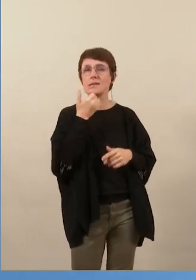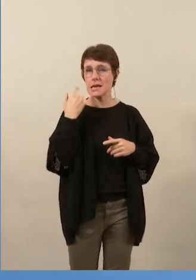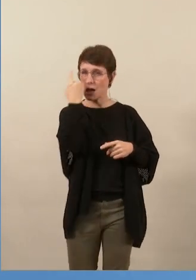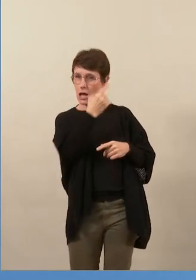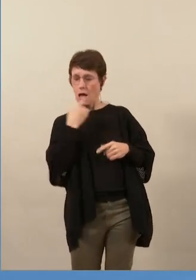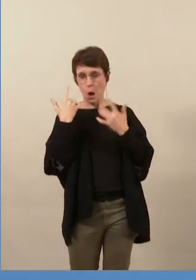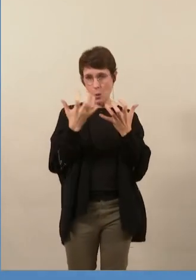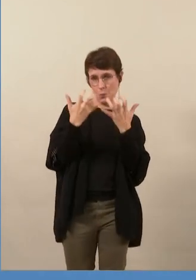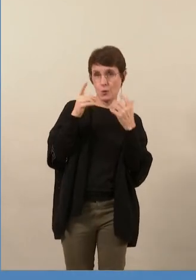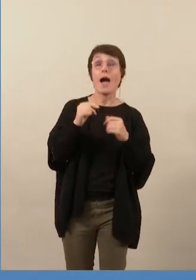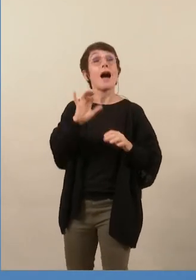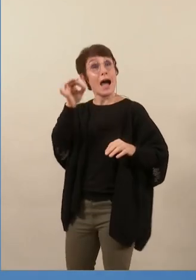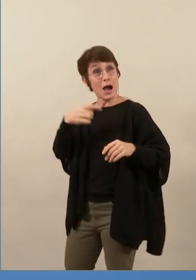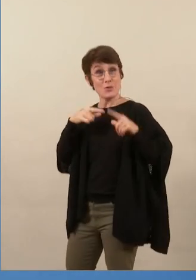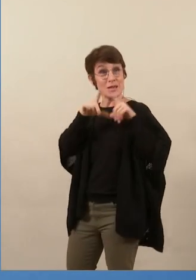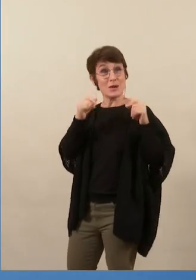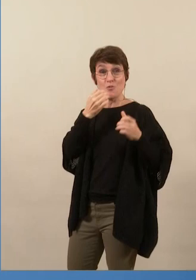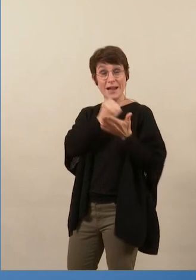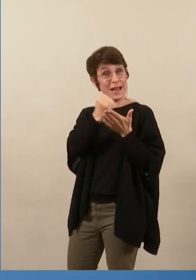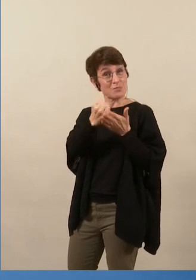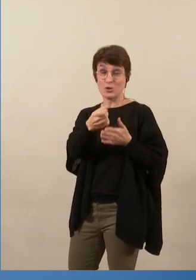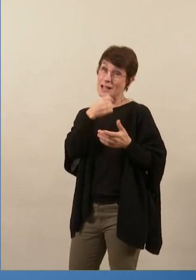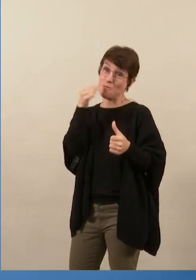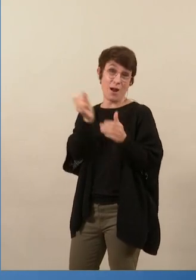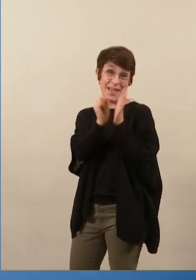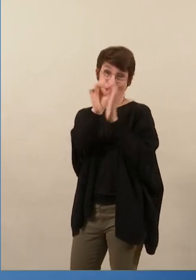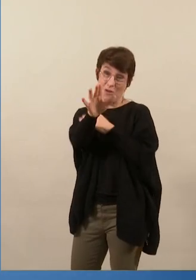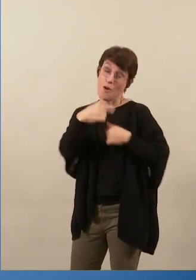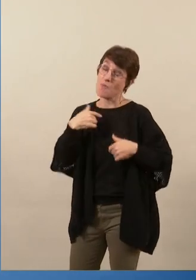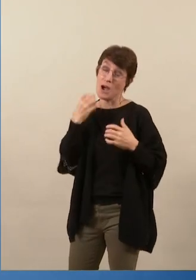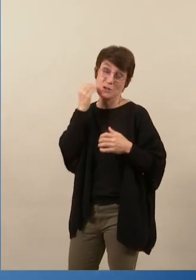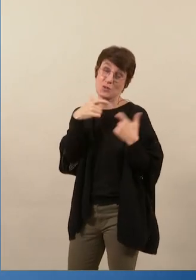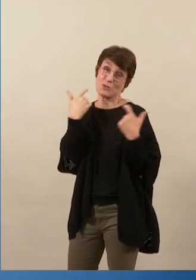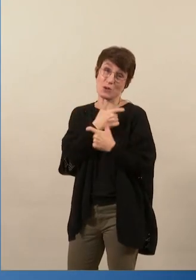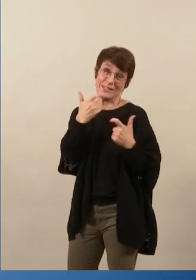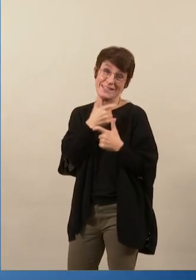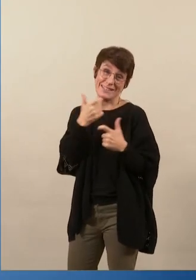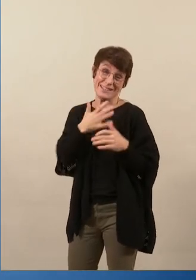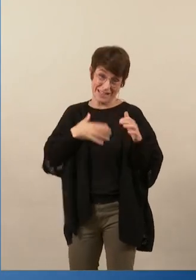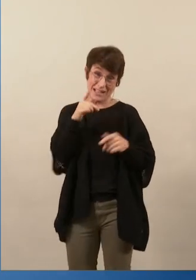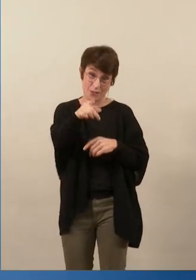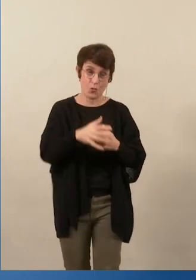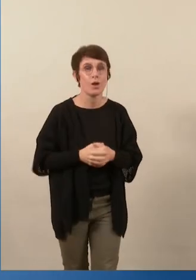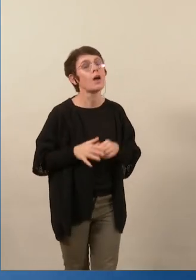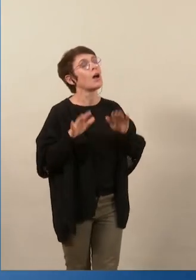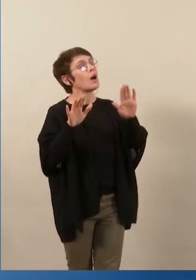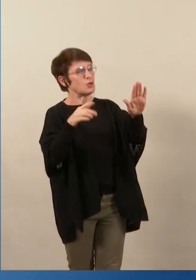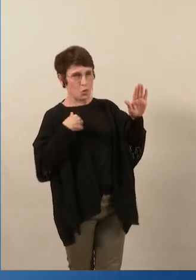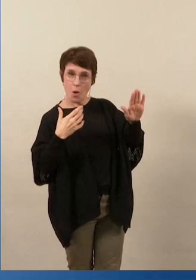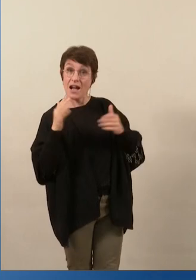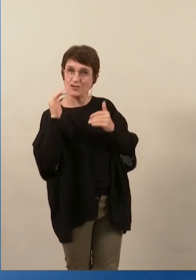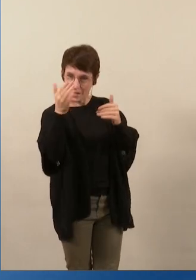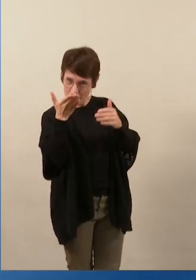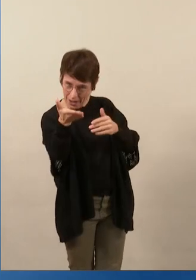trouverai à no côté j'espère j'esère n trouz j'espère que vous nous trouverez que on vous trouvera à nos